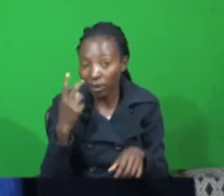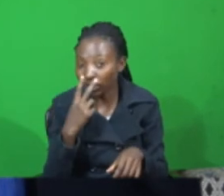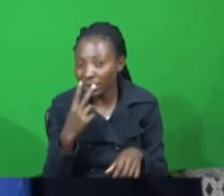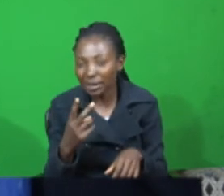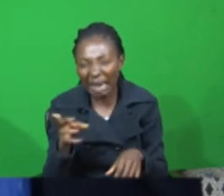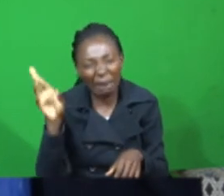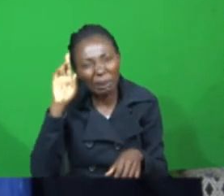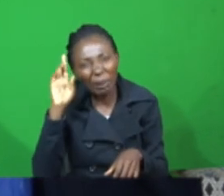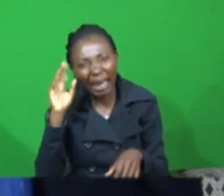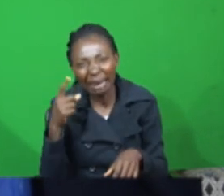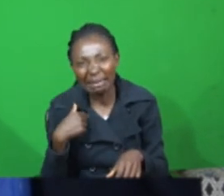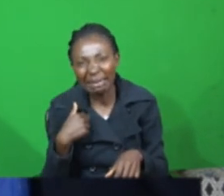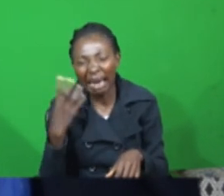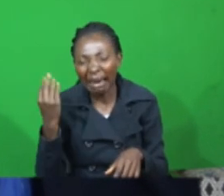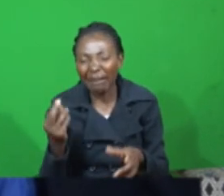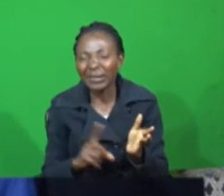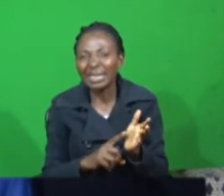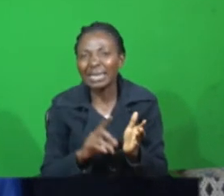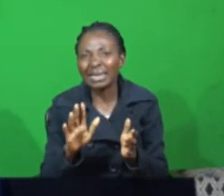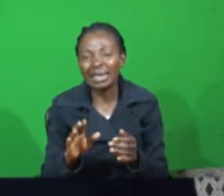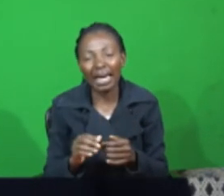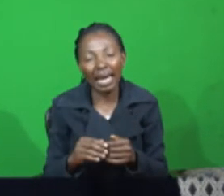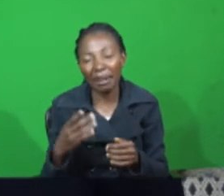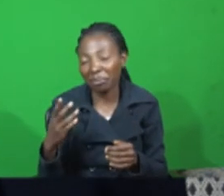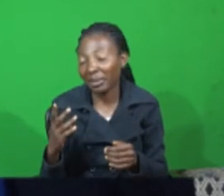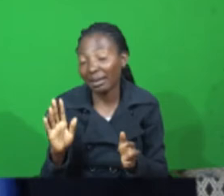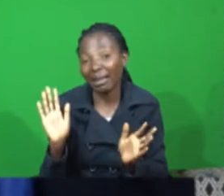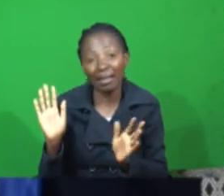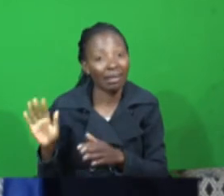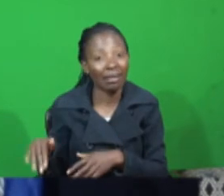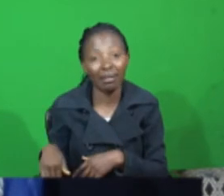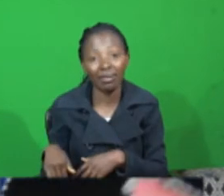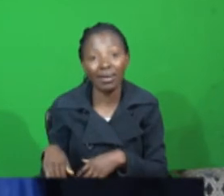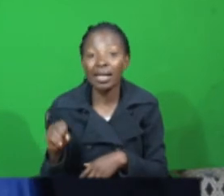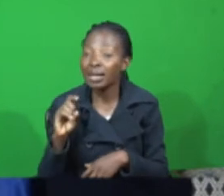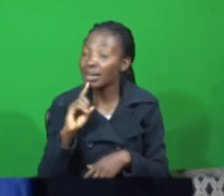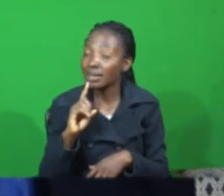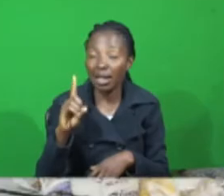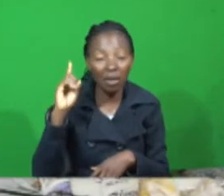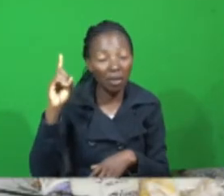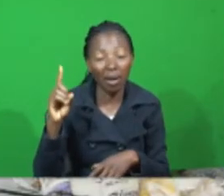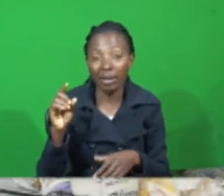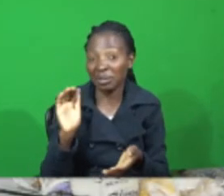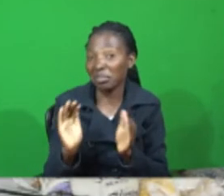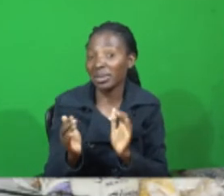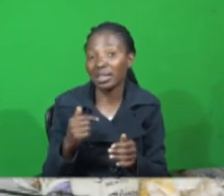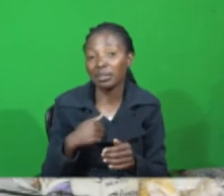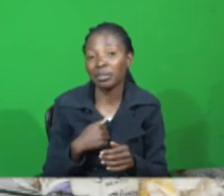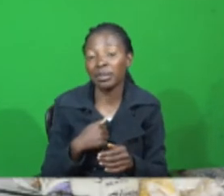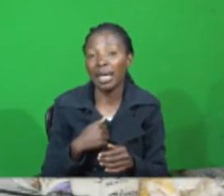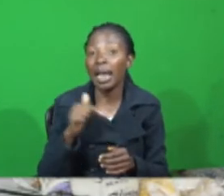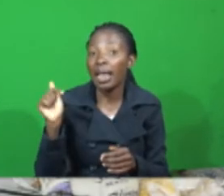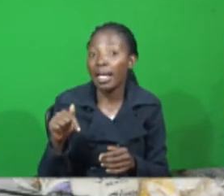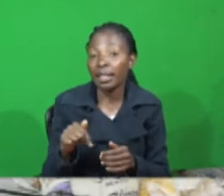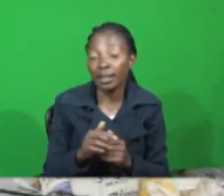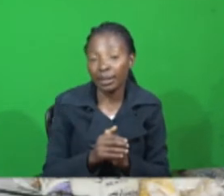unenge uchingorangarira asimwe zvinhu asi kana onga hana dzedu ngadzirove ti mwari ndidziviseiri kunetsa iye zvinoizvi mufundisi